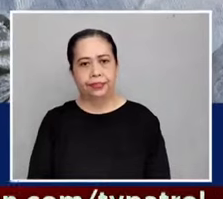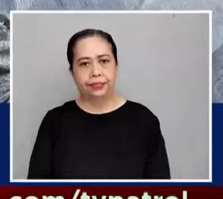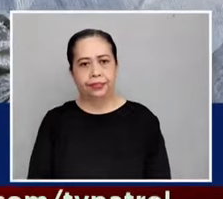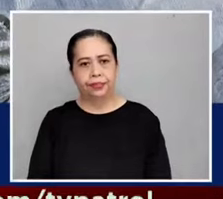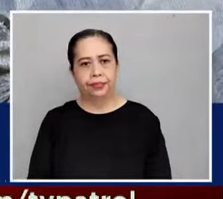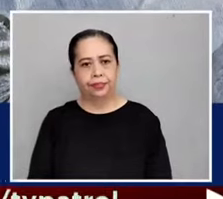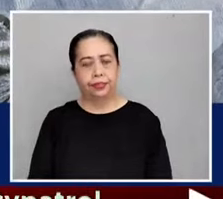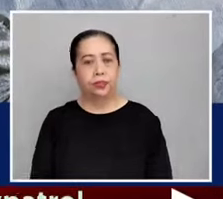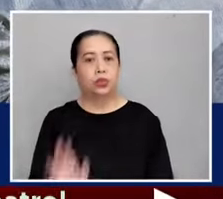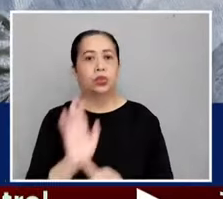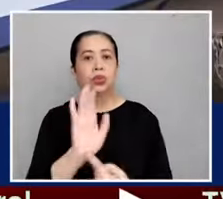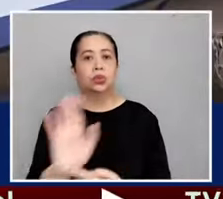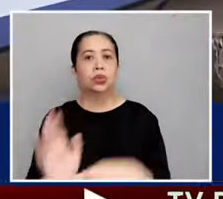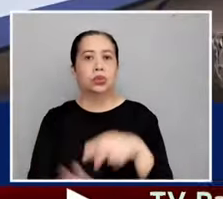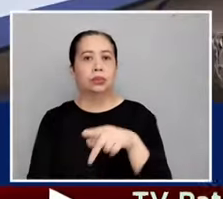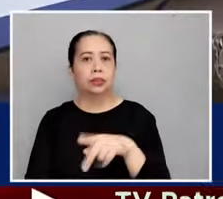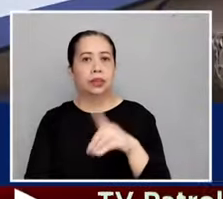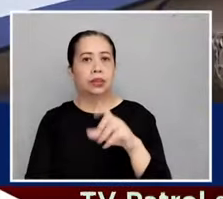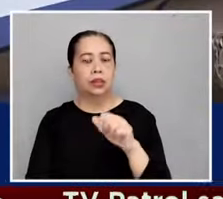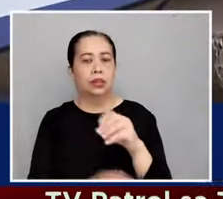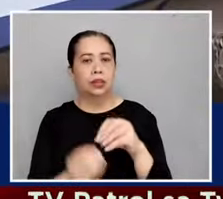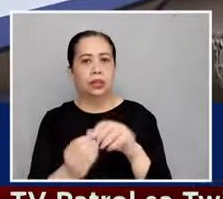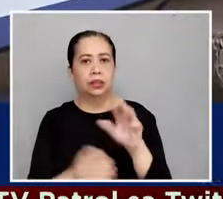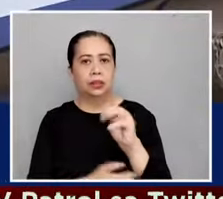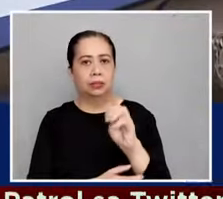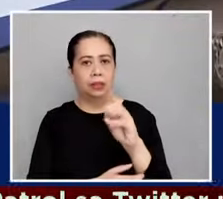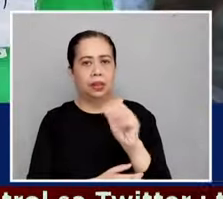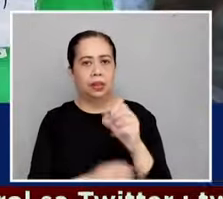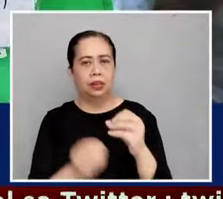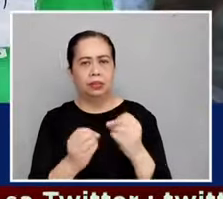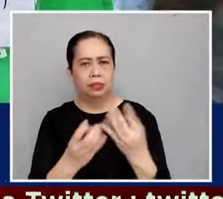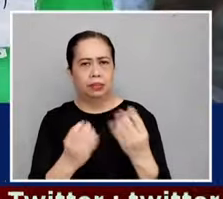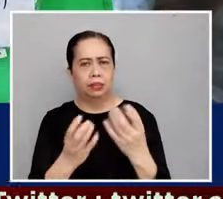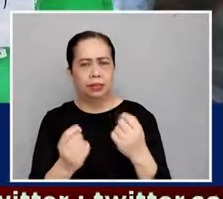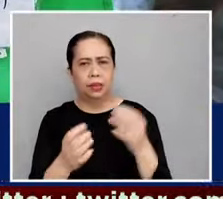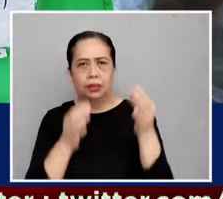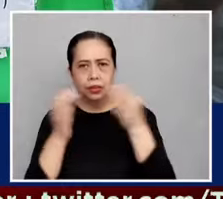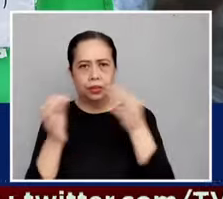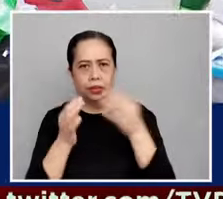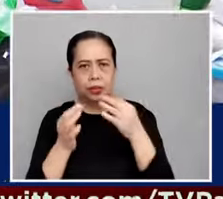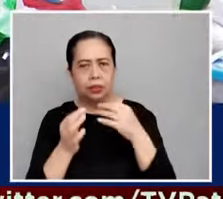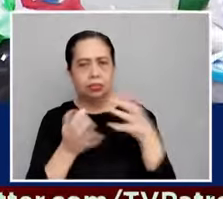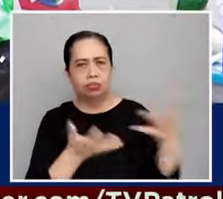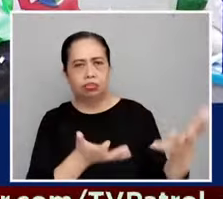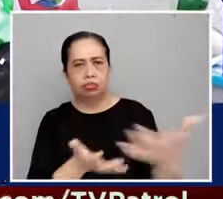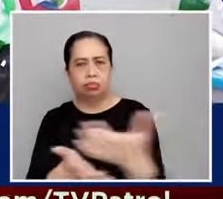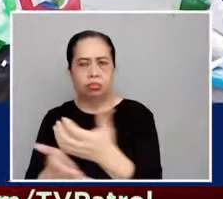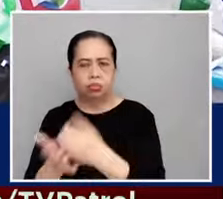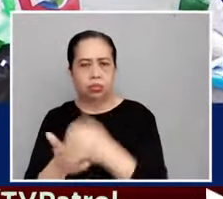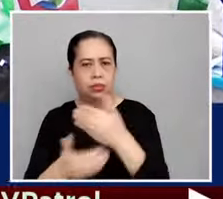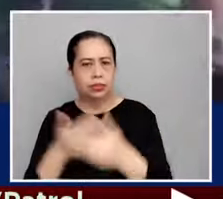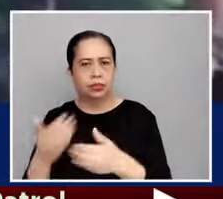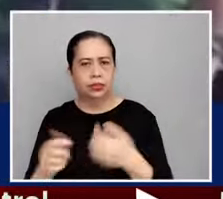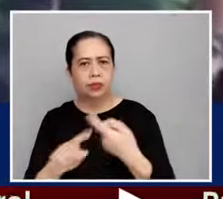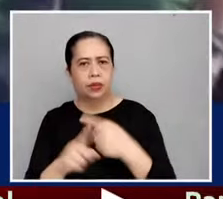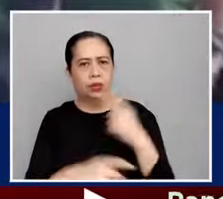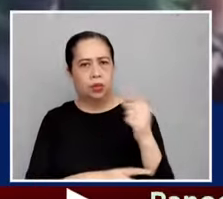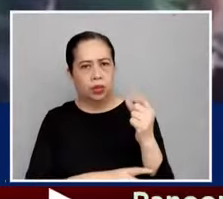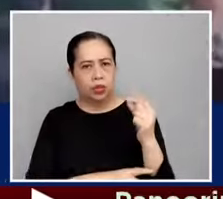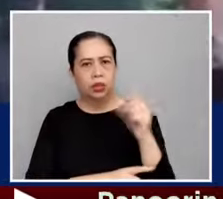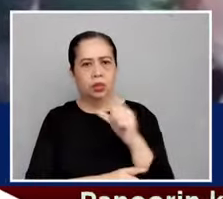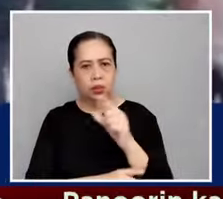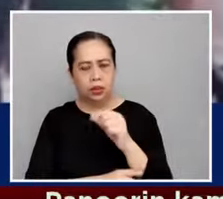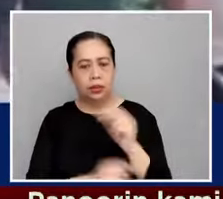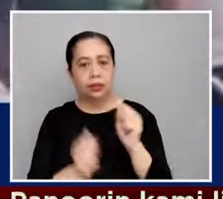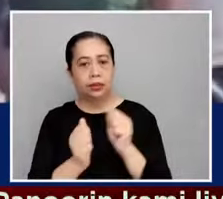Ibinalandra ng PDEA sa media ang higit 3 toneladang iligal na droga na nakumpiska sa mga operasyon mula noong 2020. Kabilang